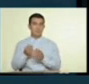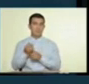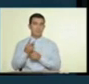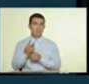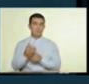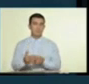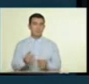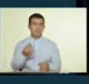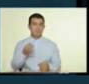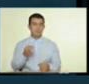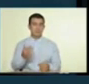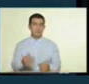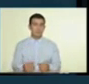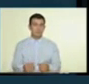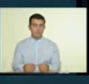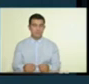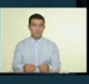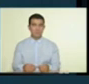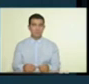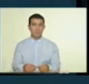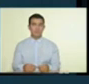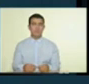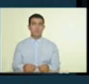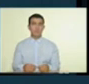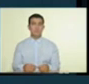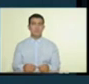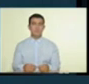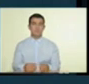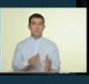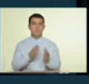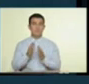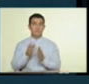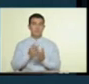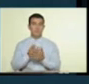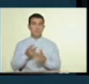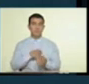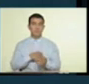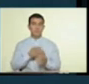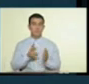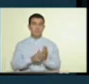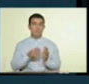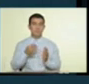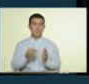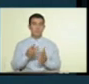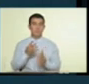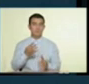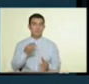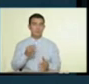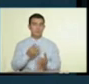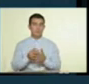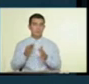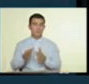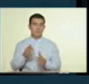12 y bo'ldi. Mana shunday qilib, endi mana shu 8y qo'shuv 4y ni